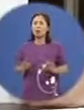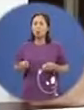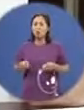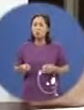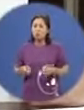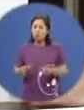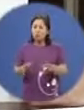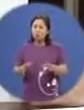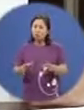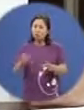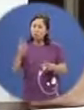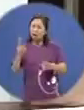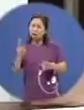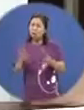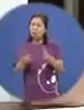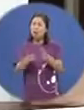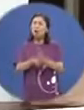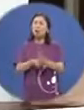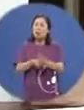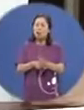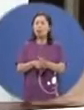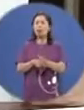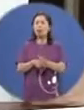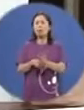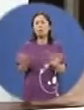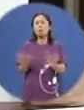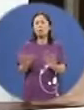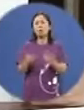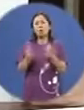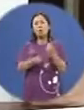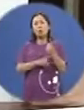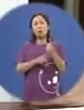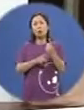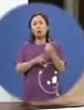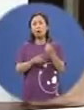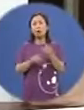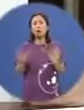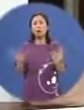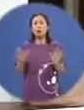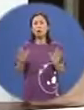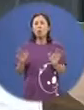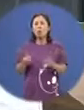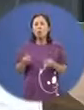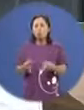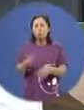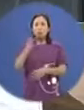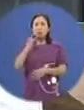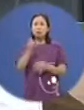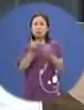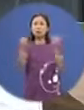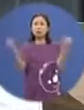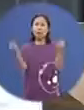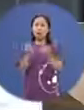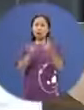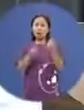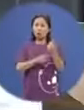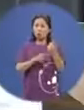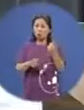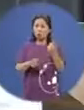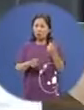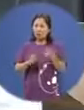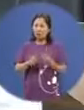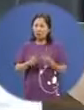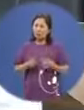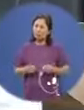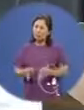可能性のある、ね、はい、女性1人当たりに大体何人子供いるかと、はい、でそれを見るとですね、これも随分減ってきて、